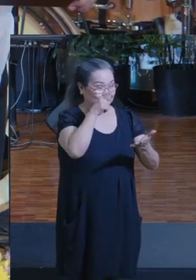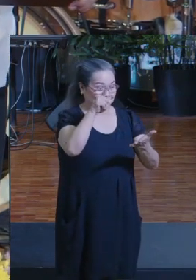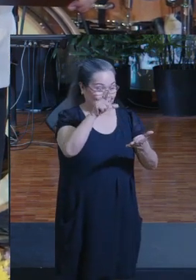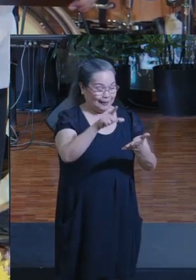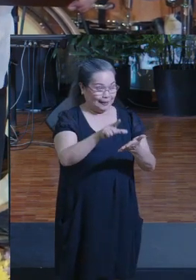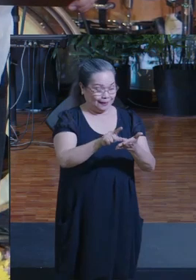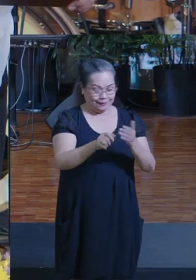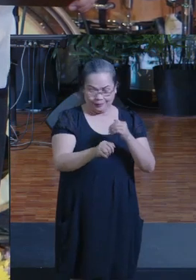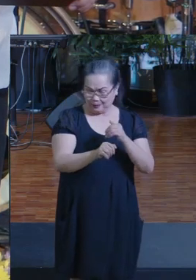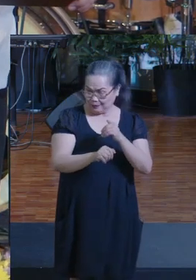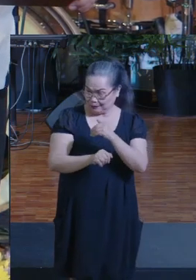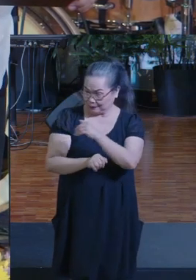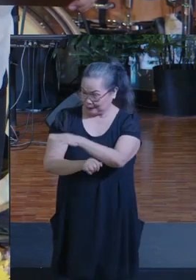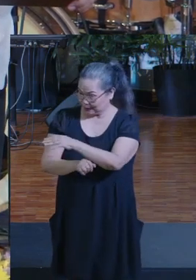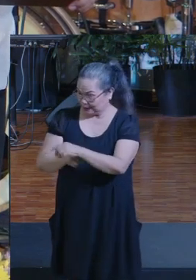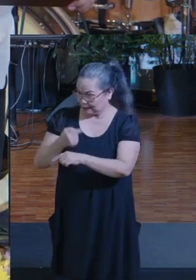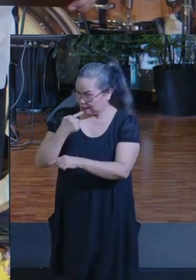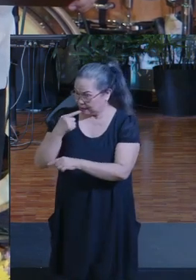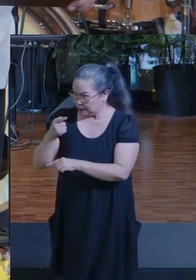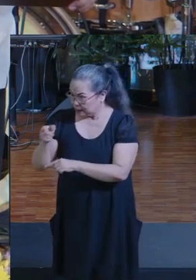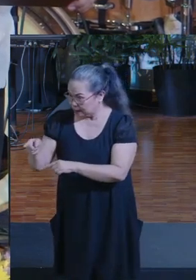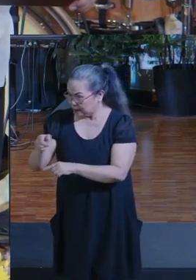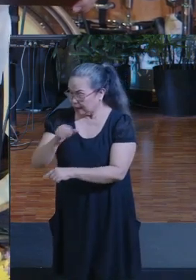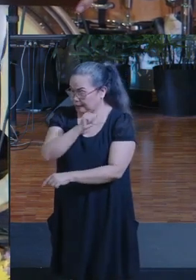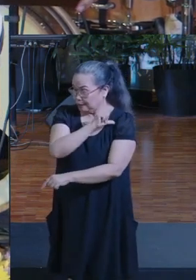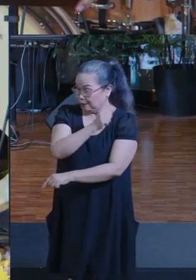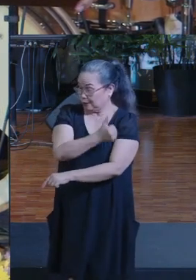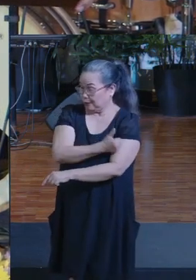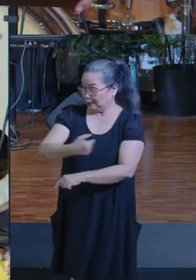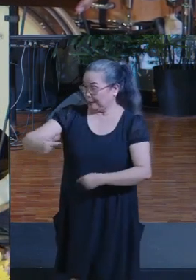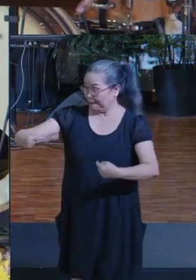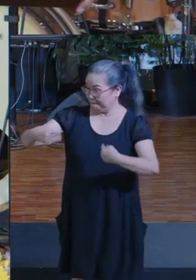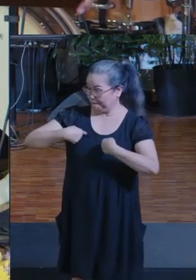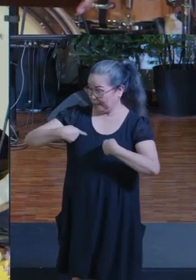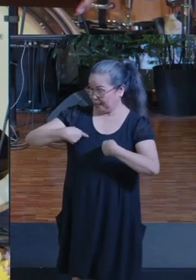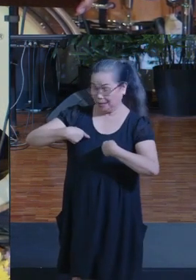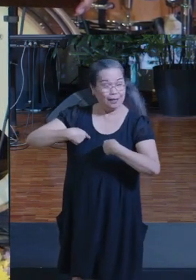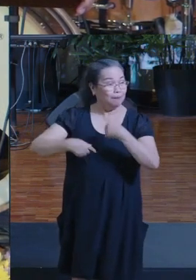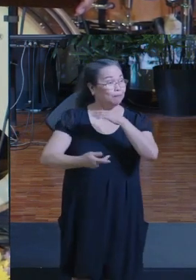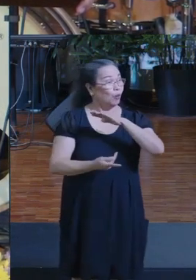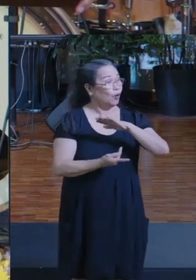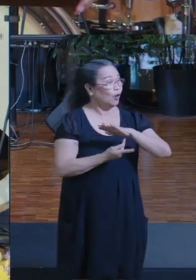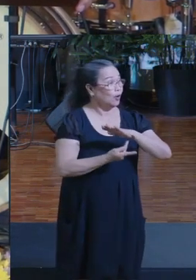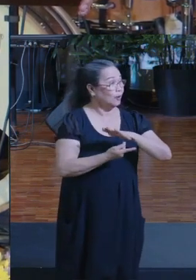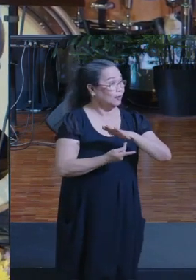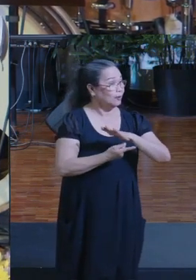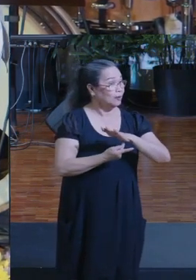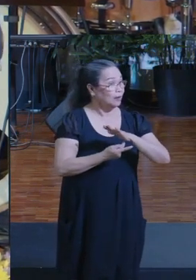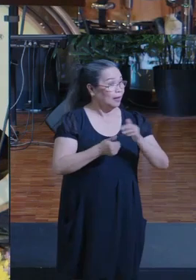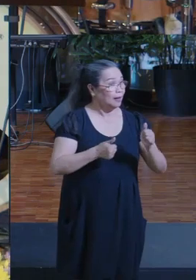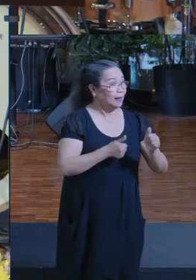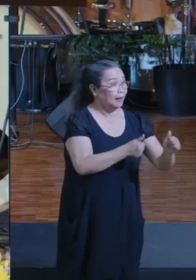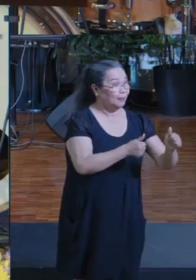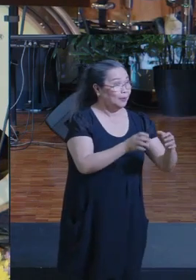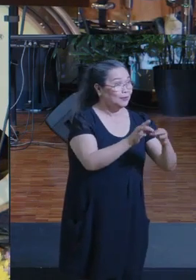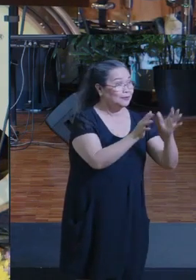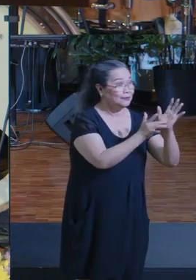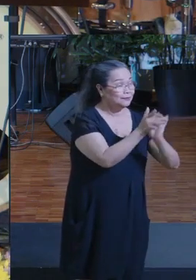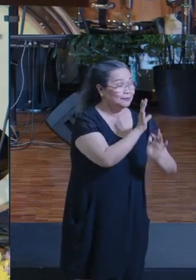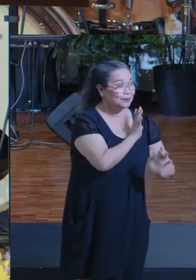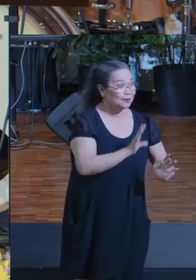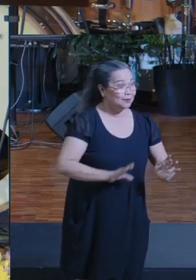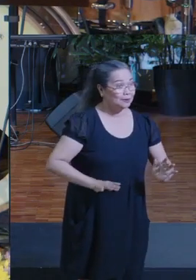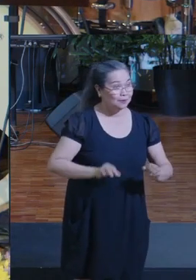ito, itinaguyod niya muna ang kanyang otoridad bilang isang apostol para na ang kanyang katuruan